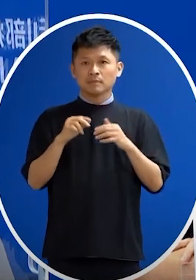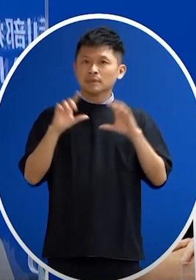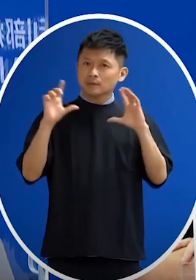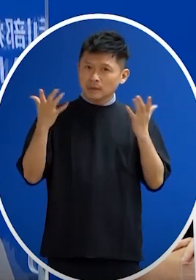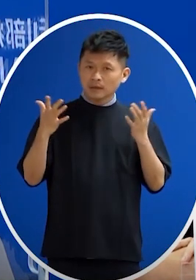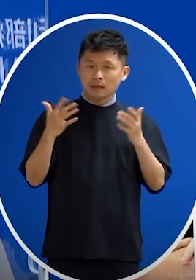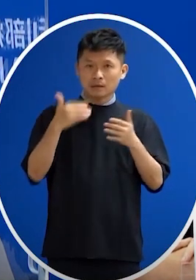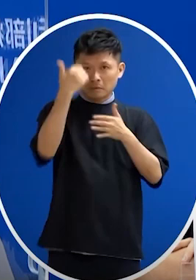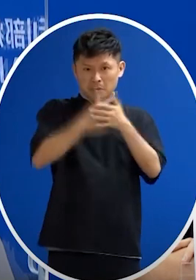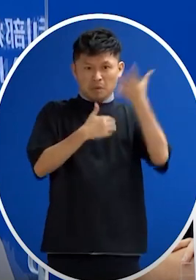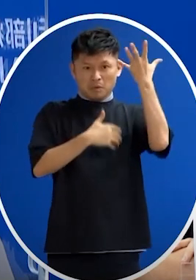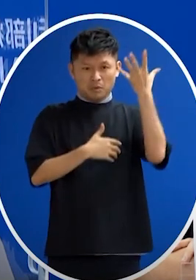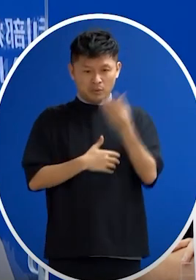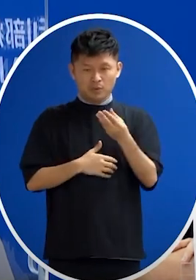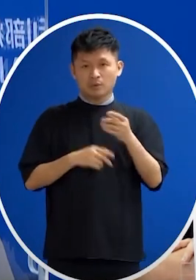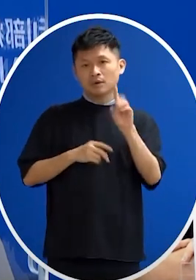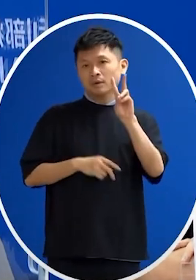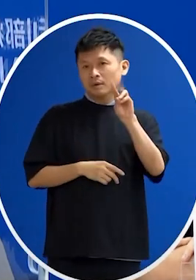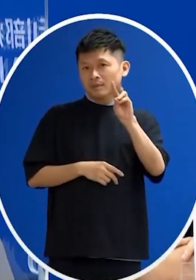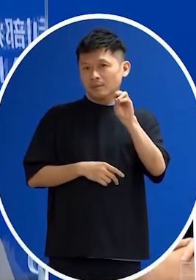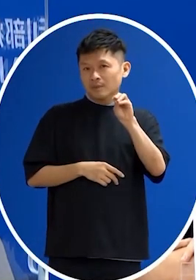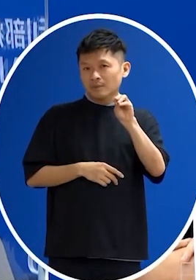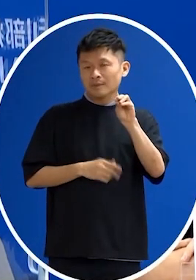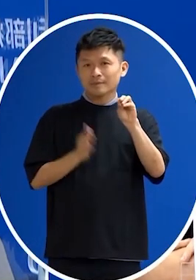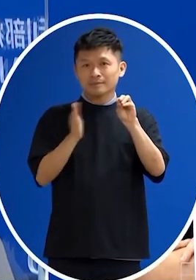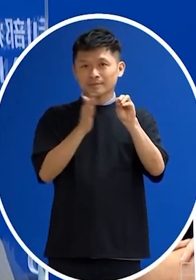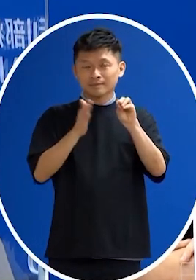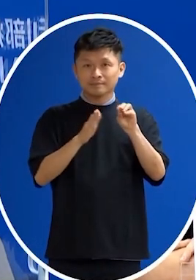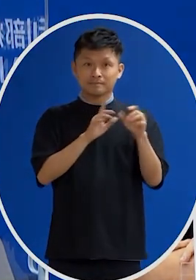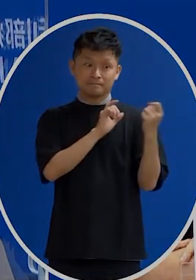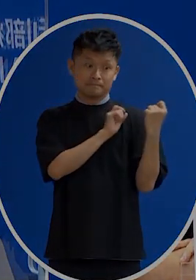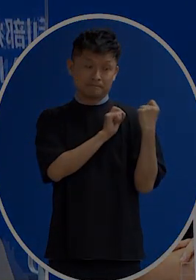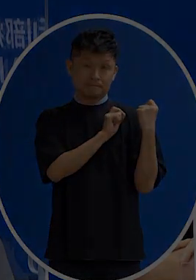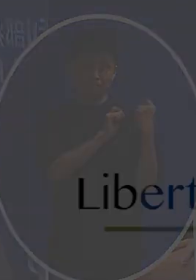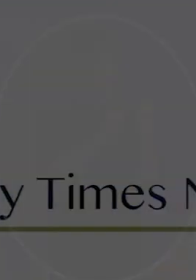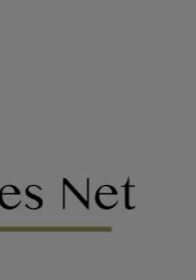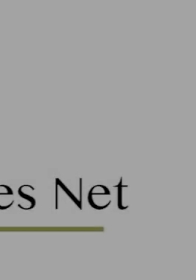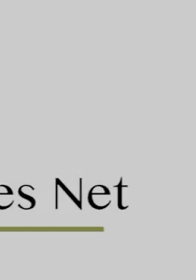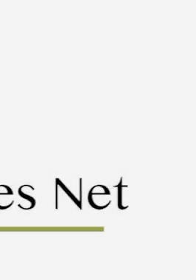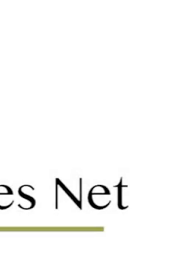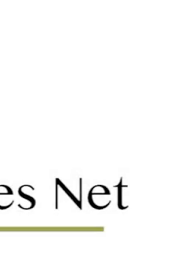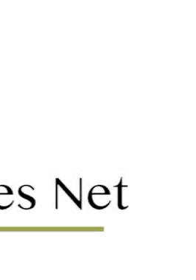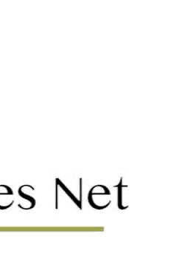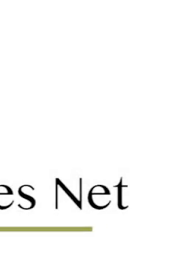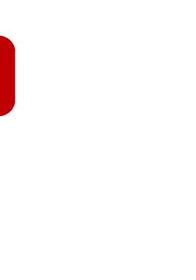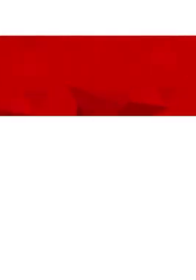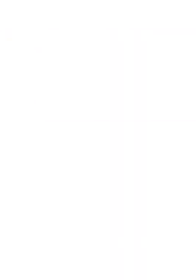大幅下降，但是会随着这几天的状况再来做一些调整。